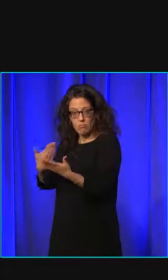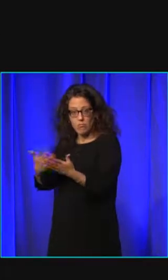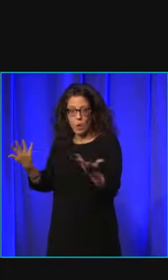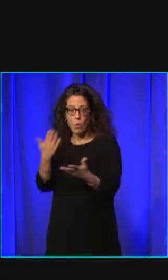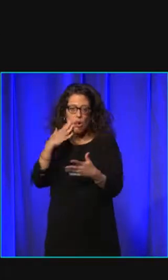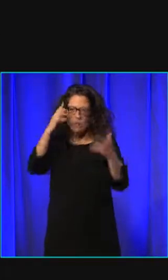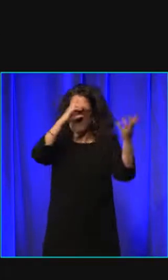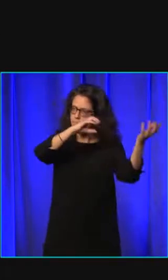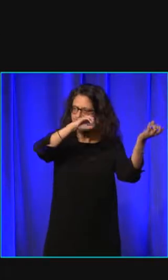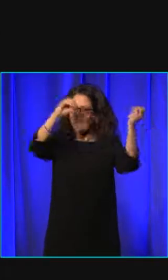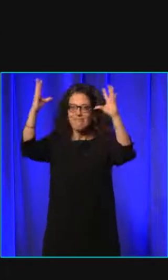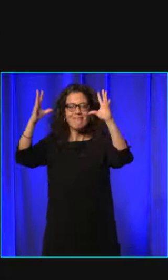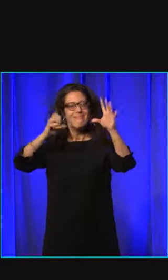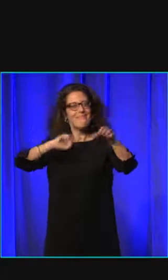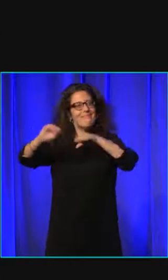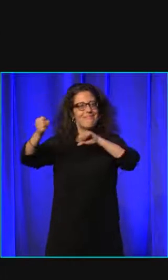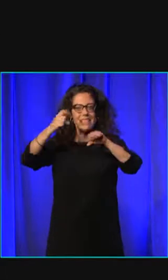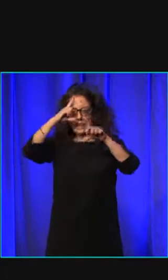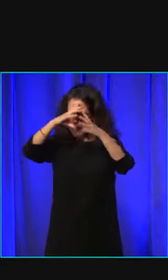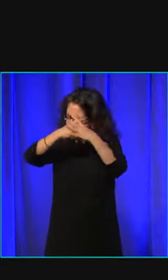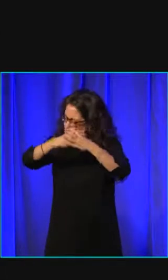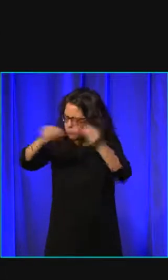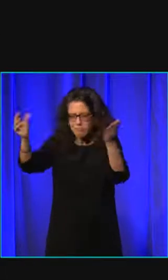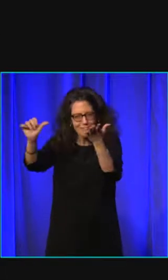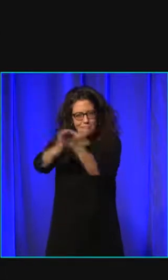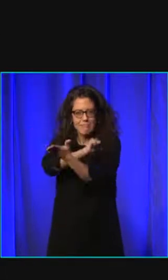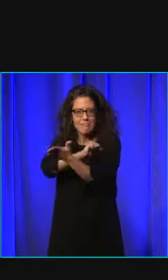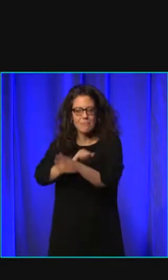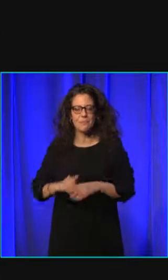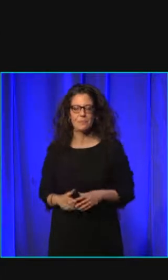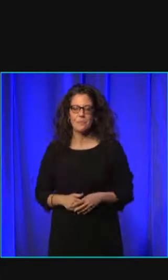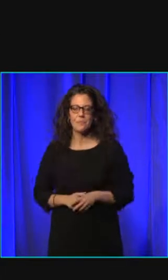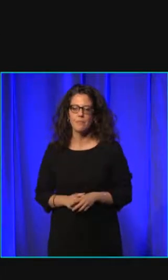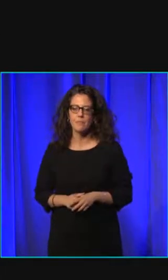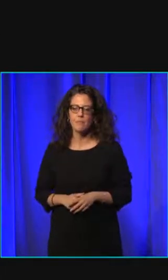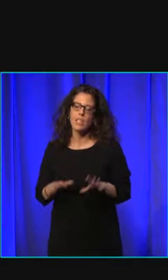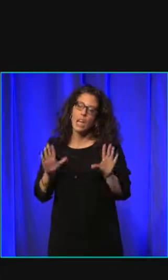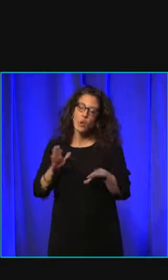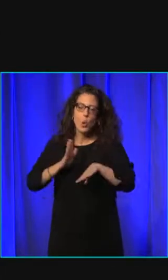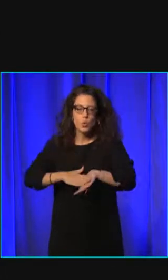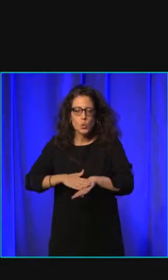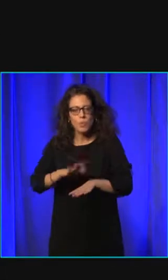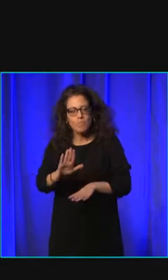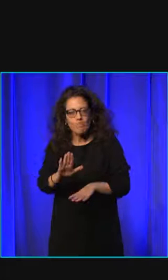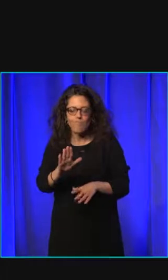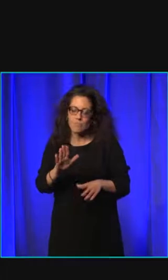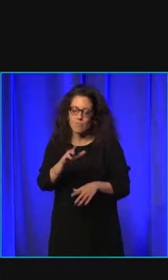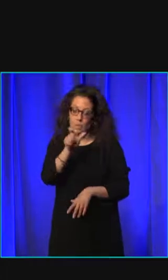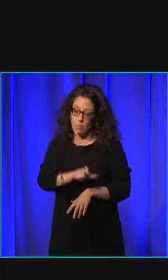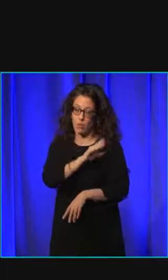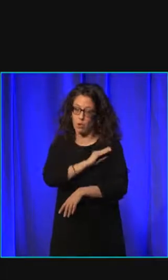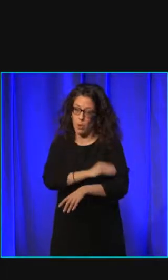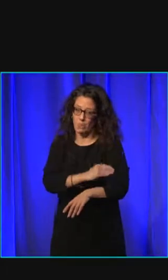représentation motrice, elle va disparaître. Elle n'existera plus. Alors, ce n'est pas tout à fait le cas parce que les sportifs de haut niveau, ce sont